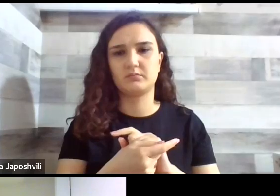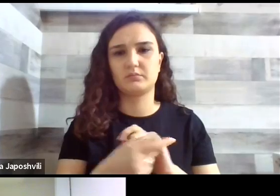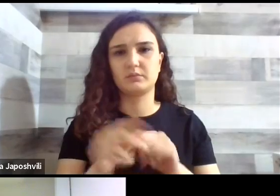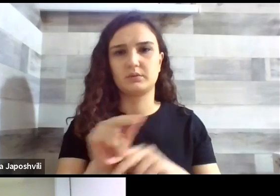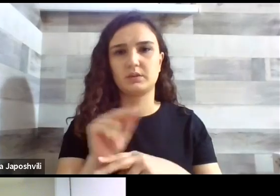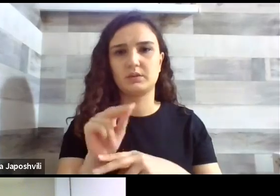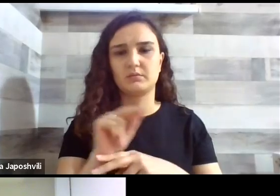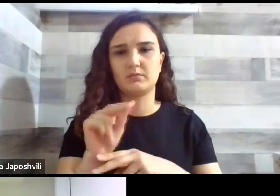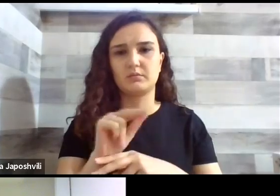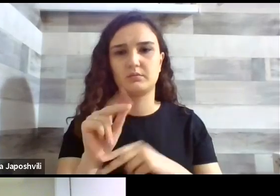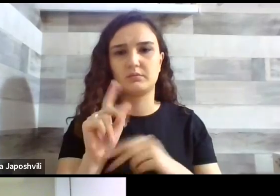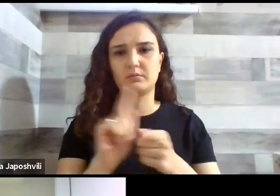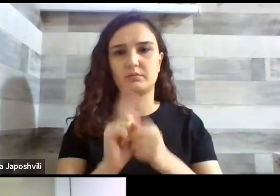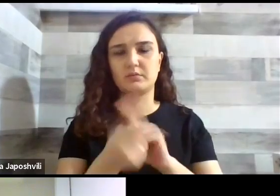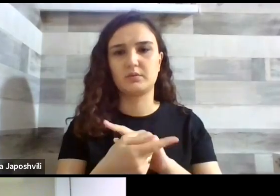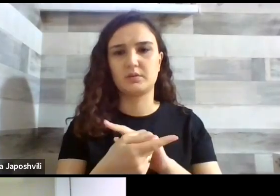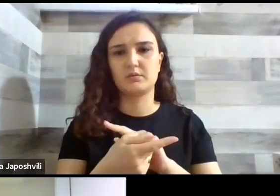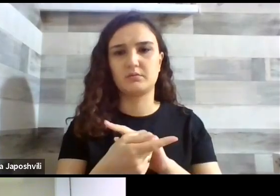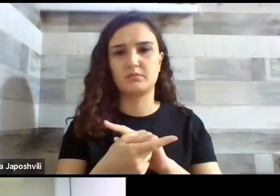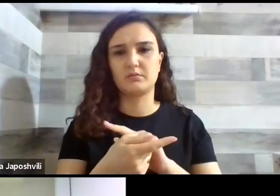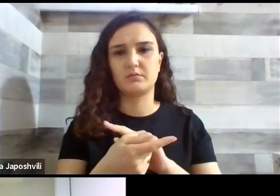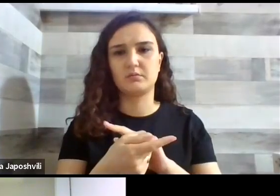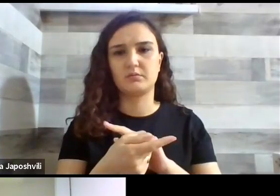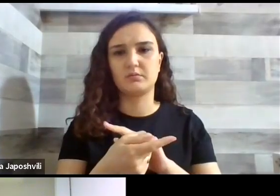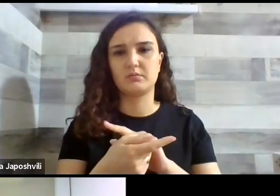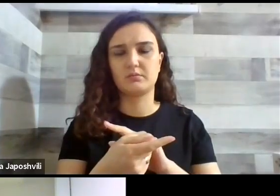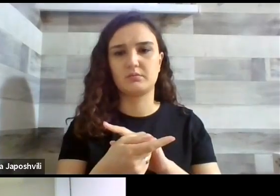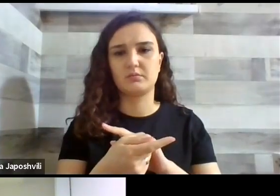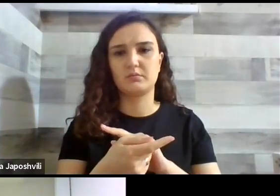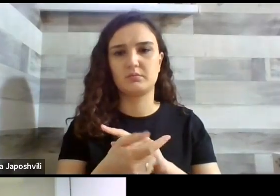თერაპია მიცვალა, ასე ვთქვა, თავისი